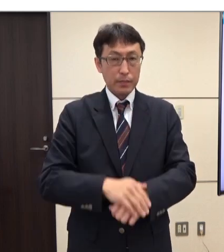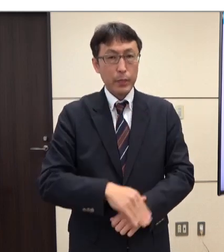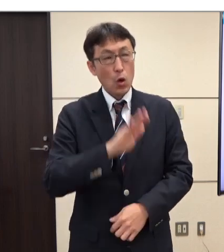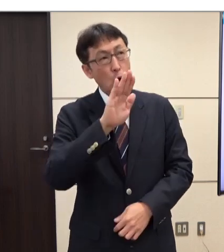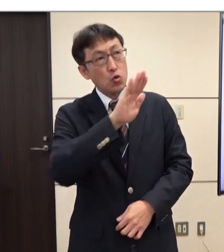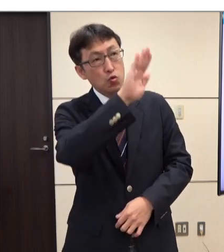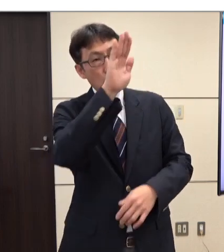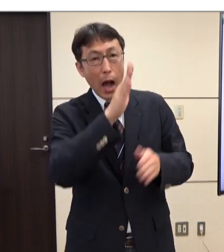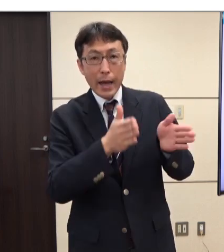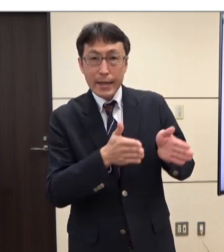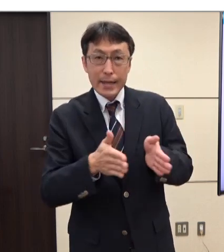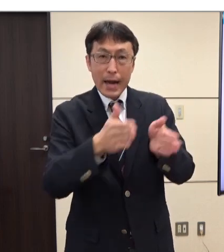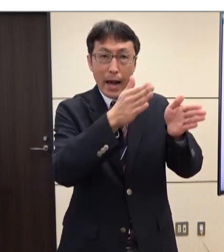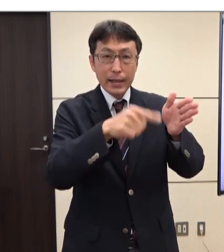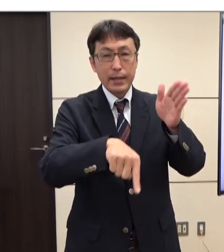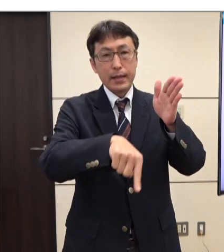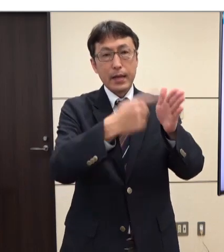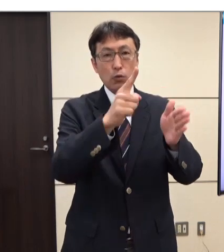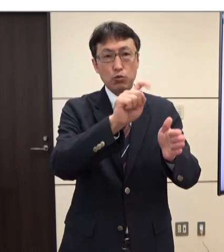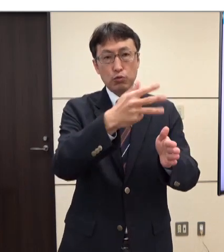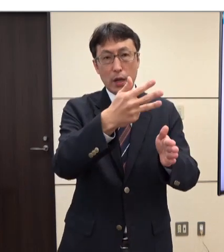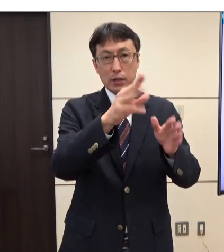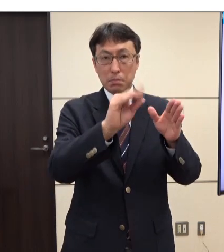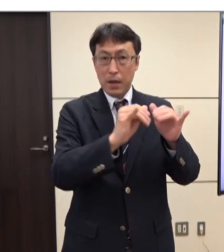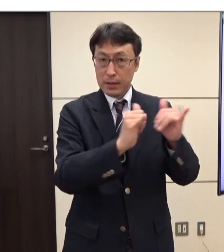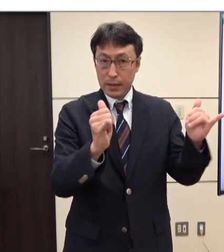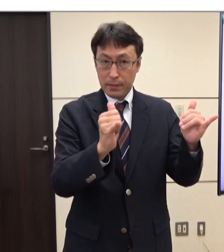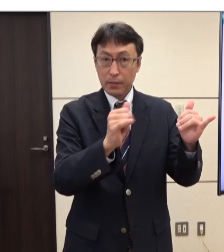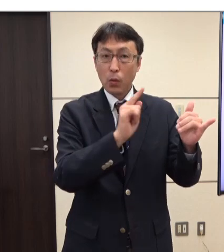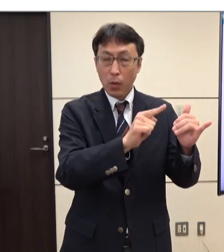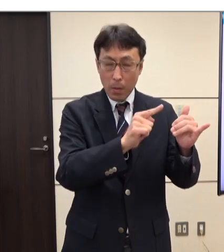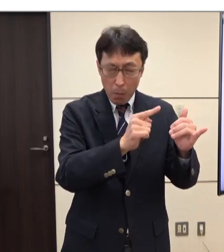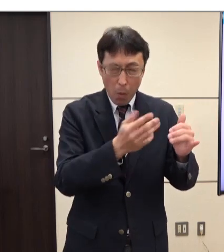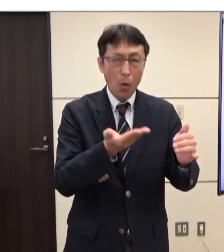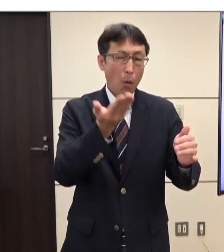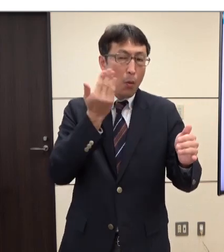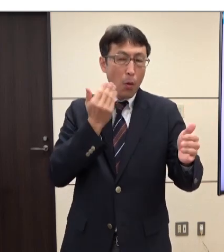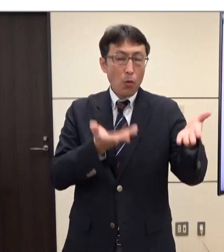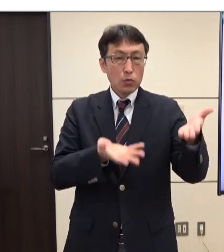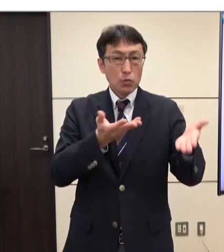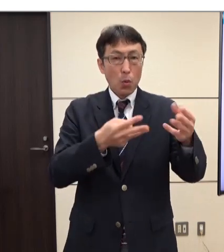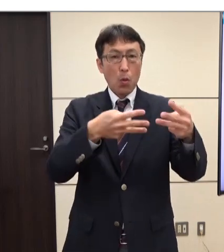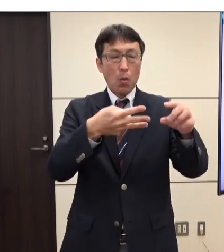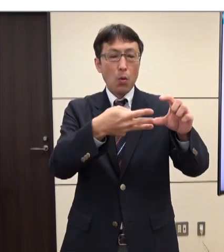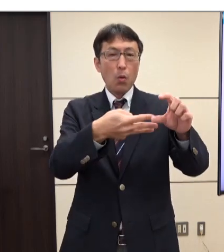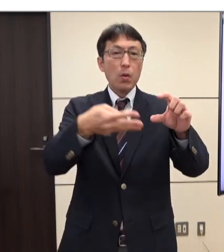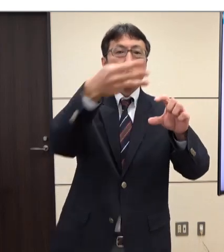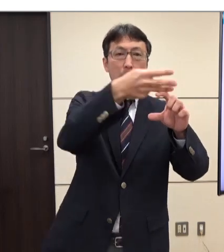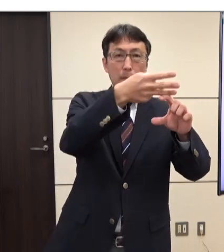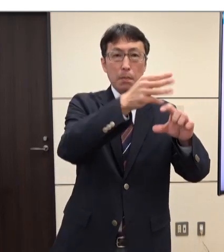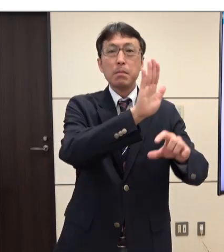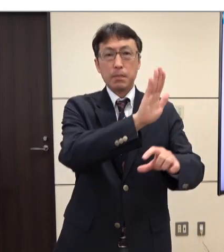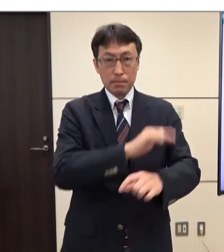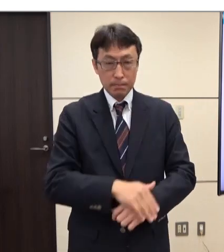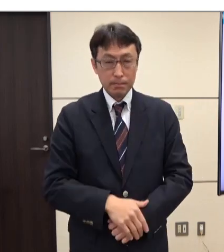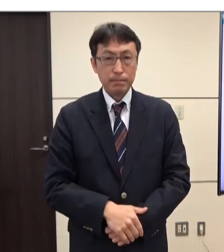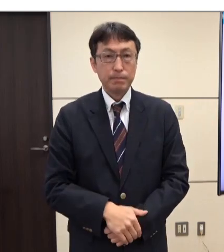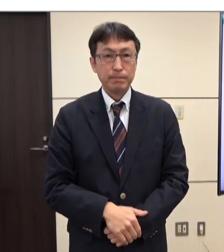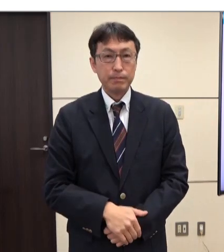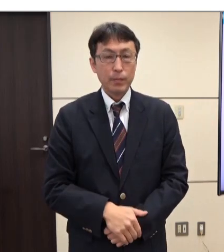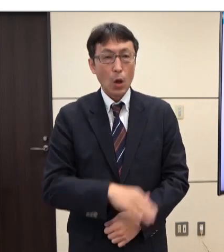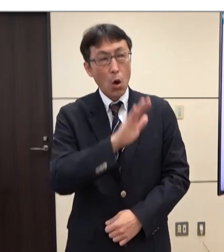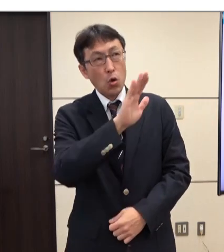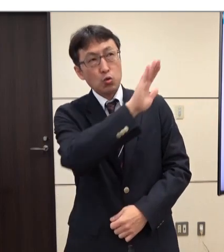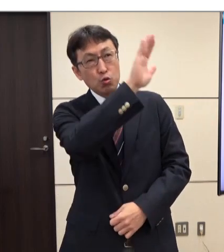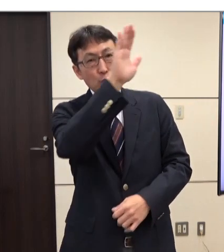これは118万人で、まあ、前年と比較しますと約3倍になります。まあ、やはり、スカイライン